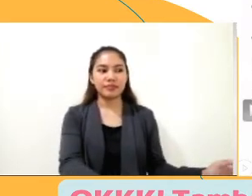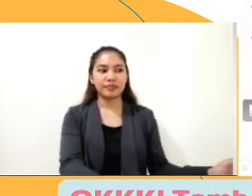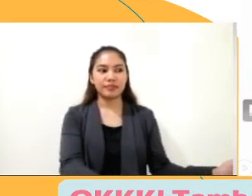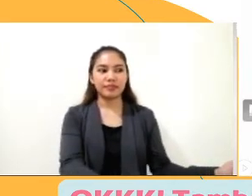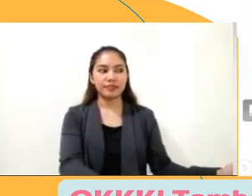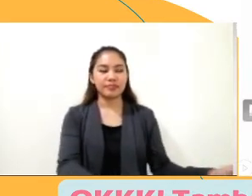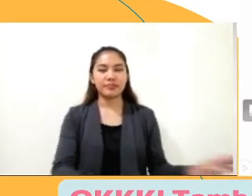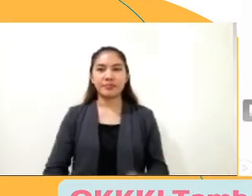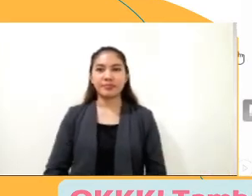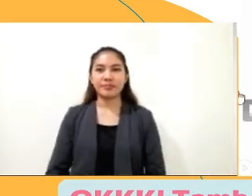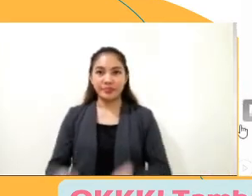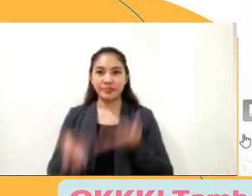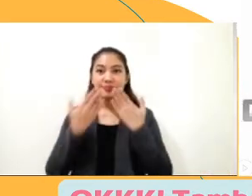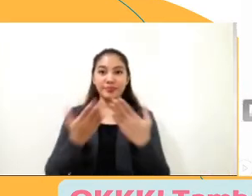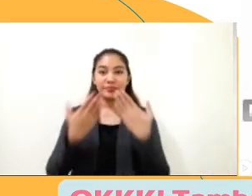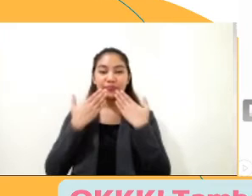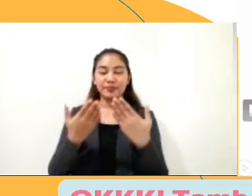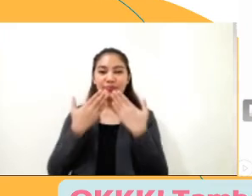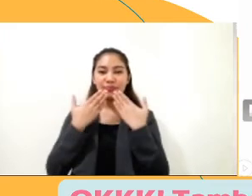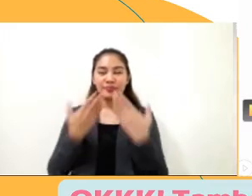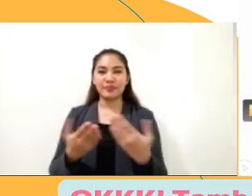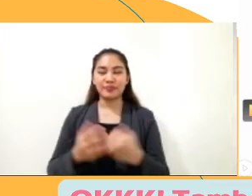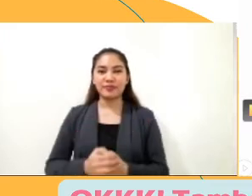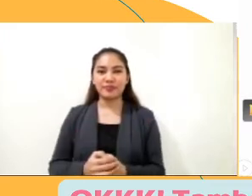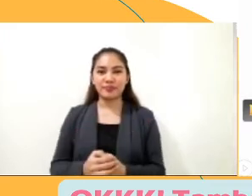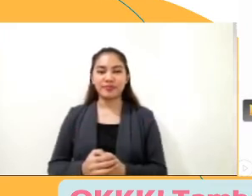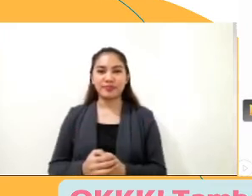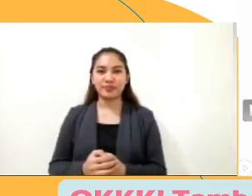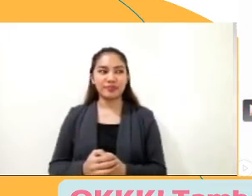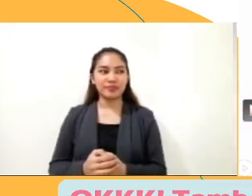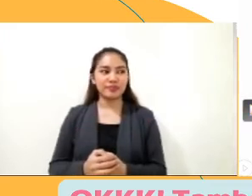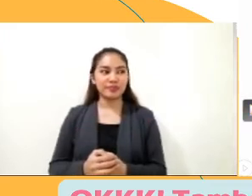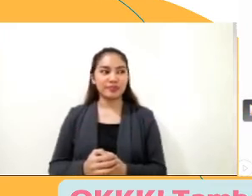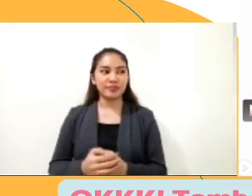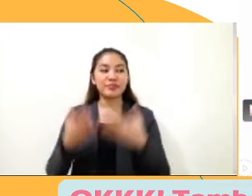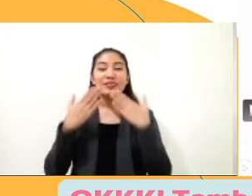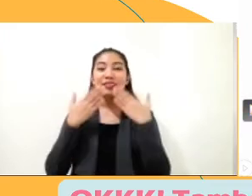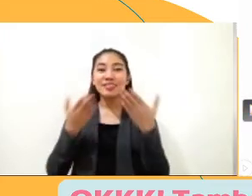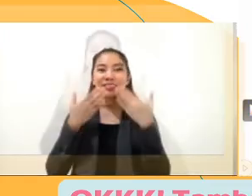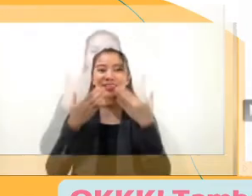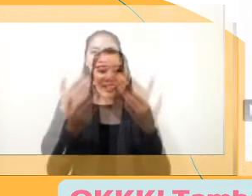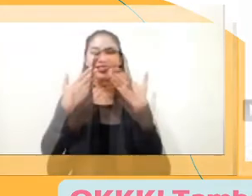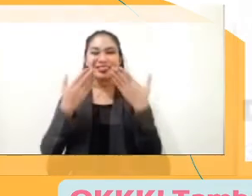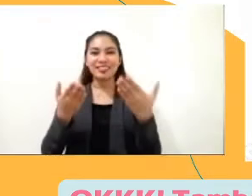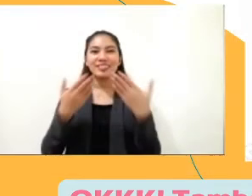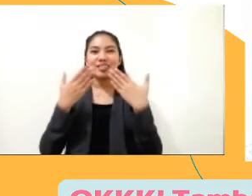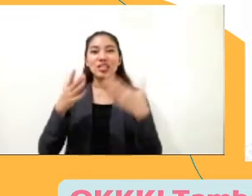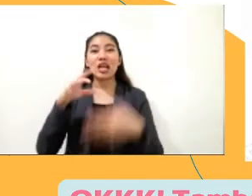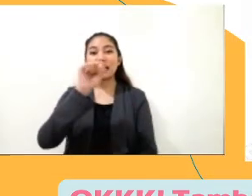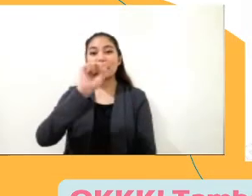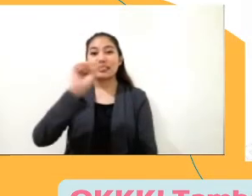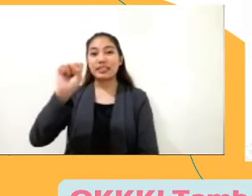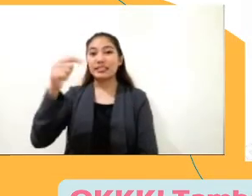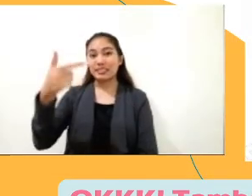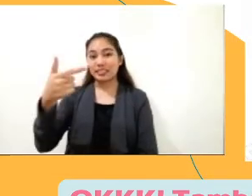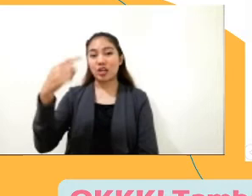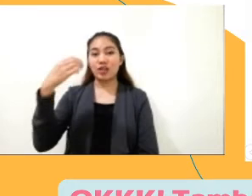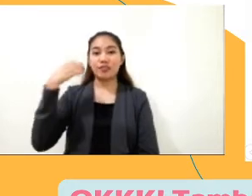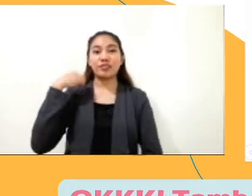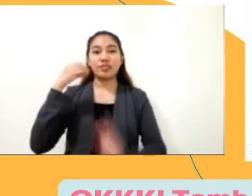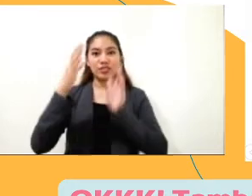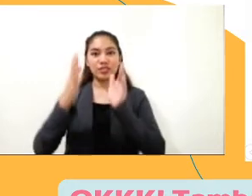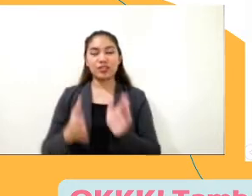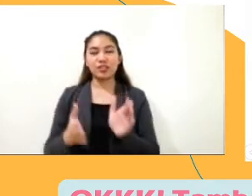Ayan, maraming salamat mula sa Baba Street, sa SSG officers ng San Isidro National High